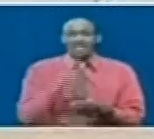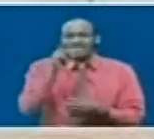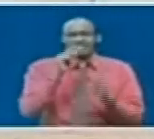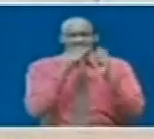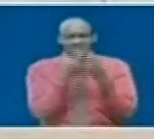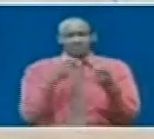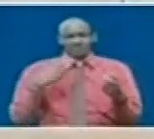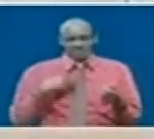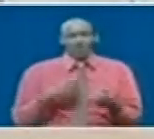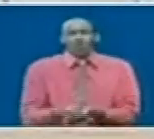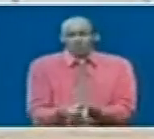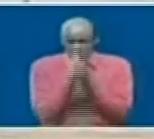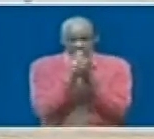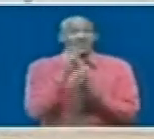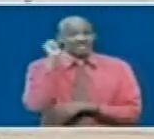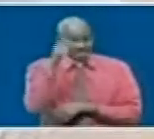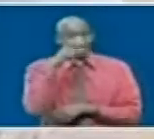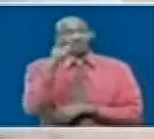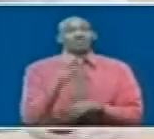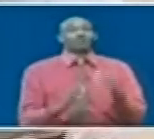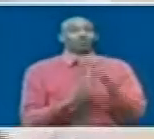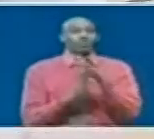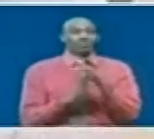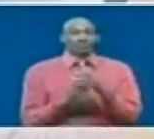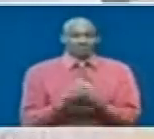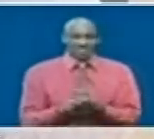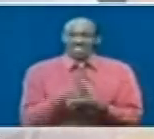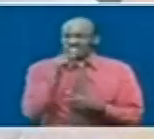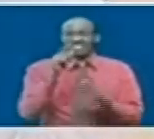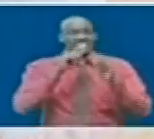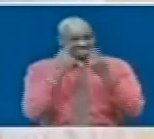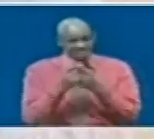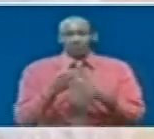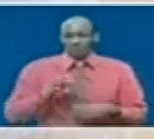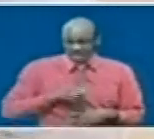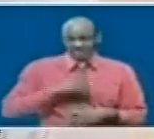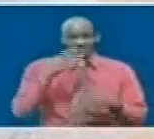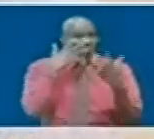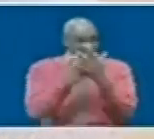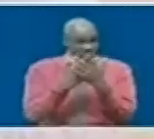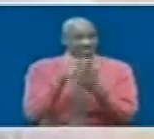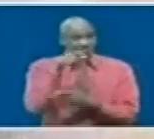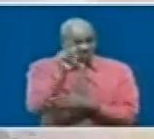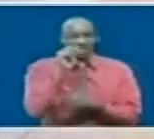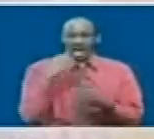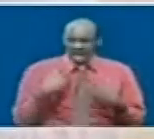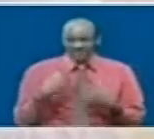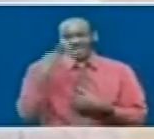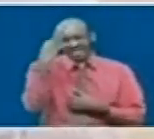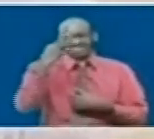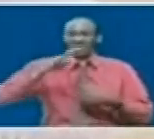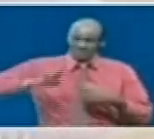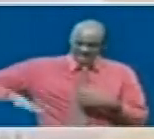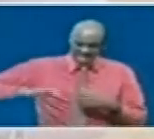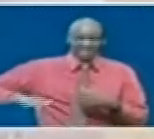watetezi wa ligi ya voliboli nchini. Kwa sasa, timu hii ya kinadada ya magereza ya voliboli imesalia na mechi 8 kwenye